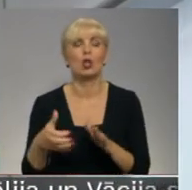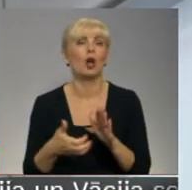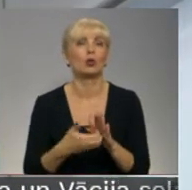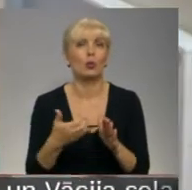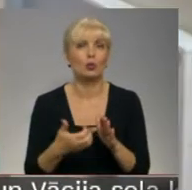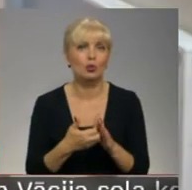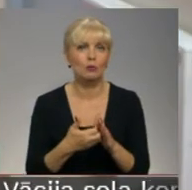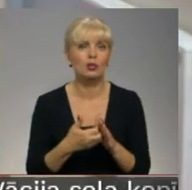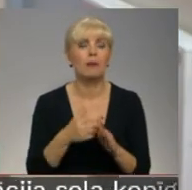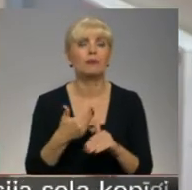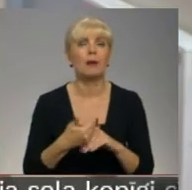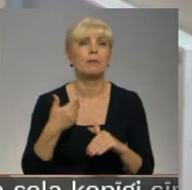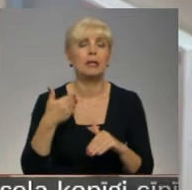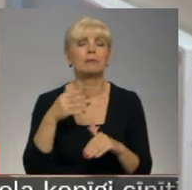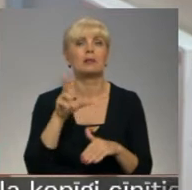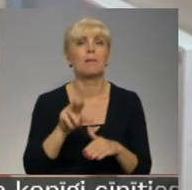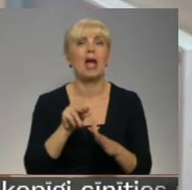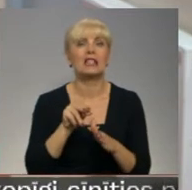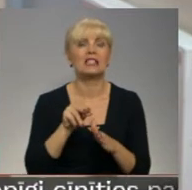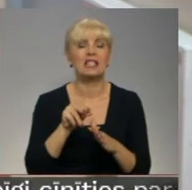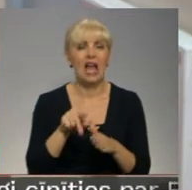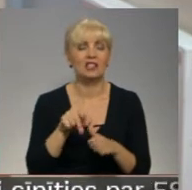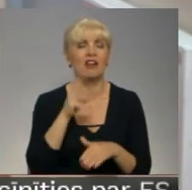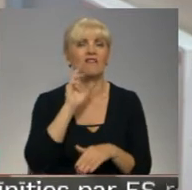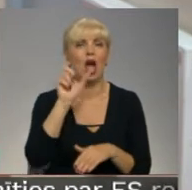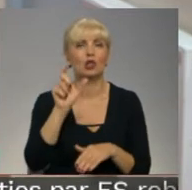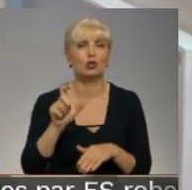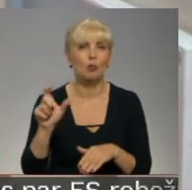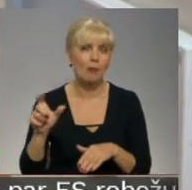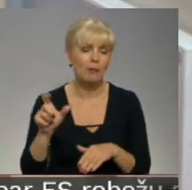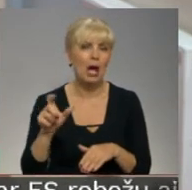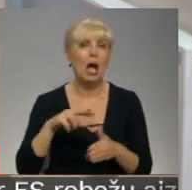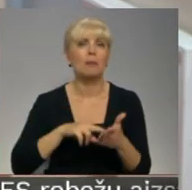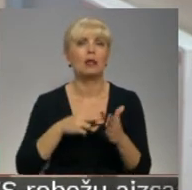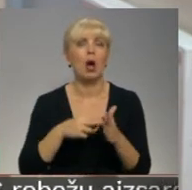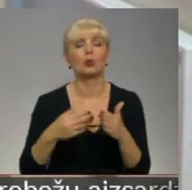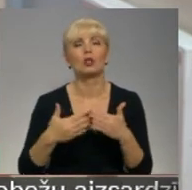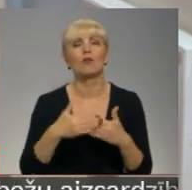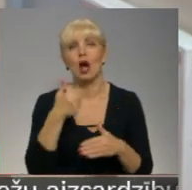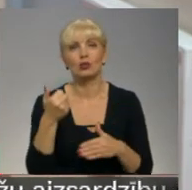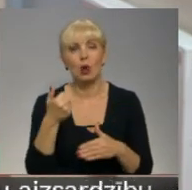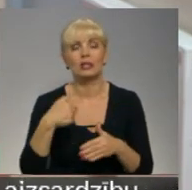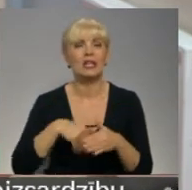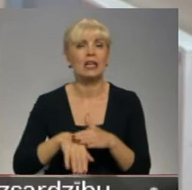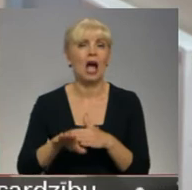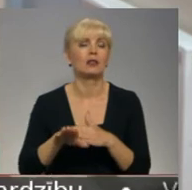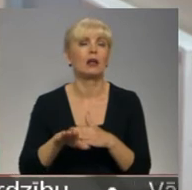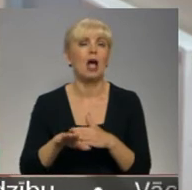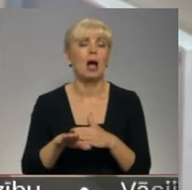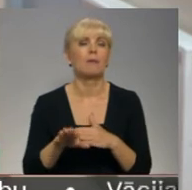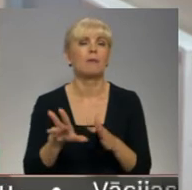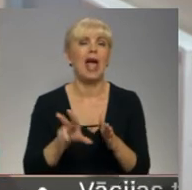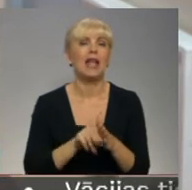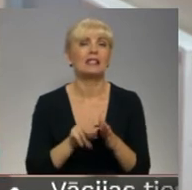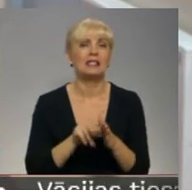ir pirms pensijas vecuma ļoti daudzi darbinieki, kuri plāno tuvākajās gados iet pensijā, un mums ir jādomā,